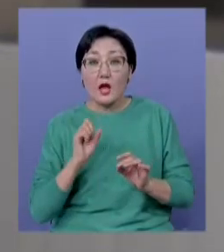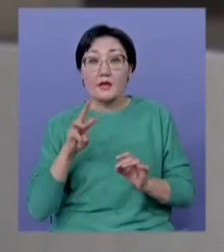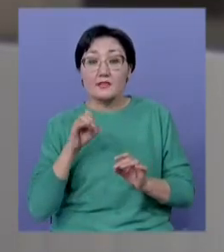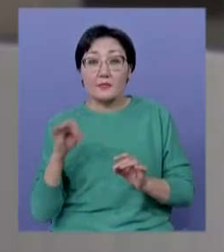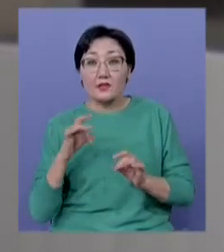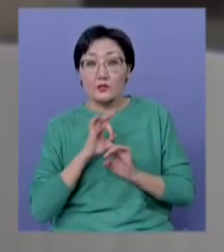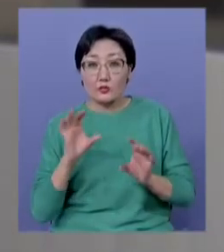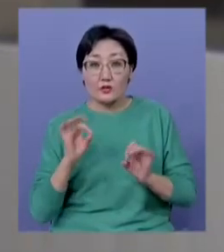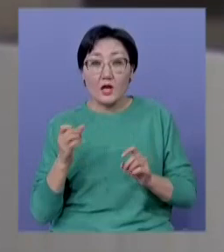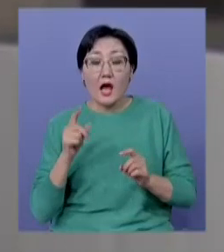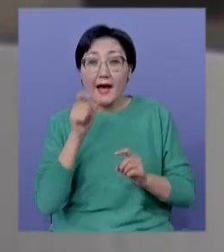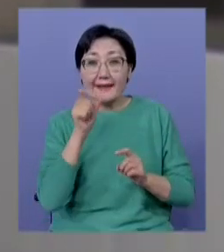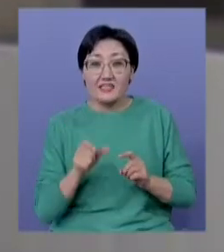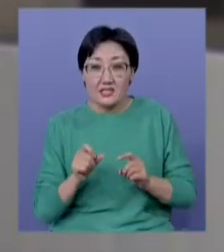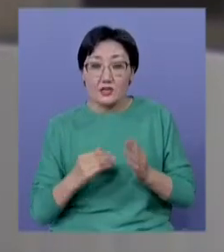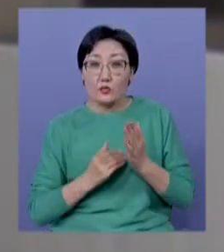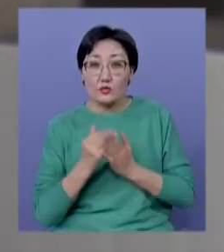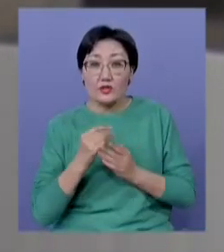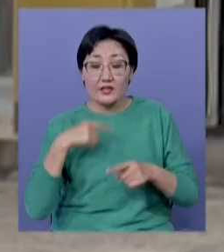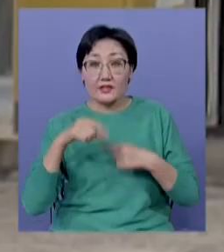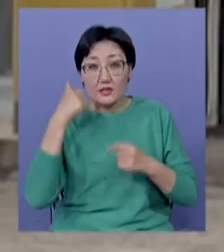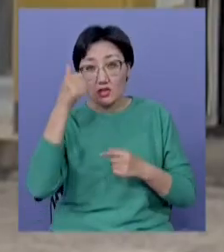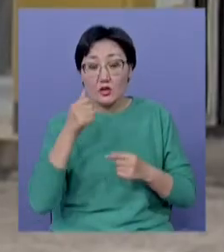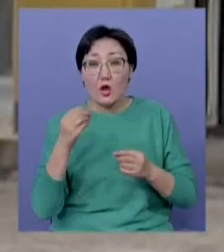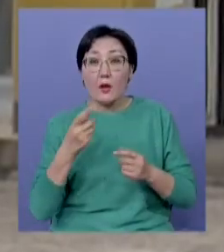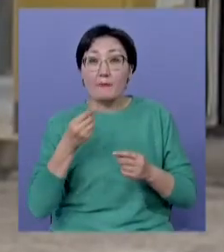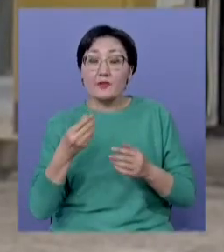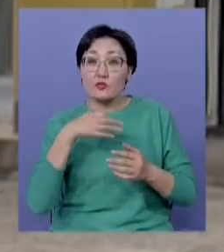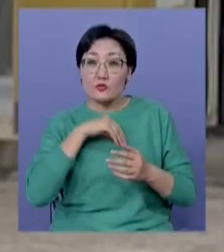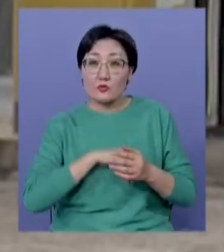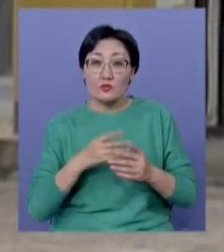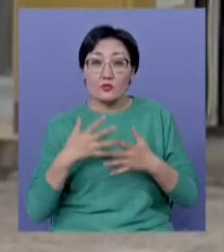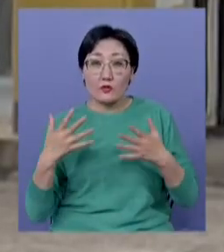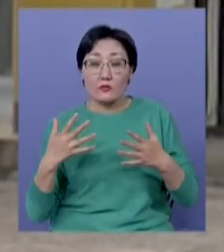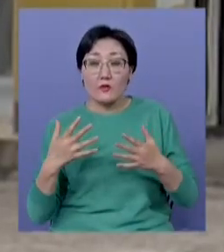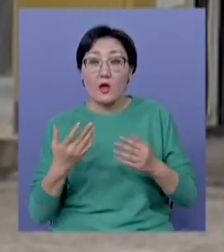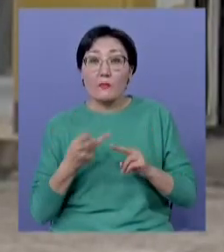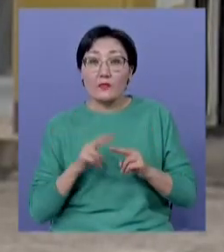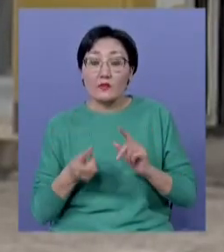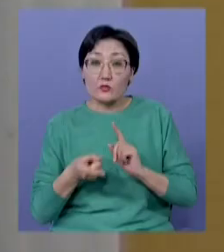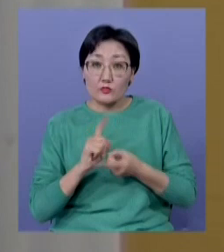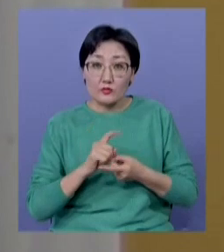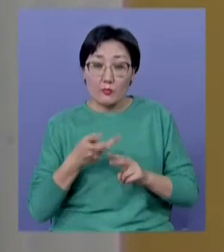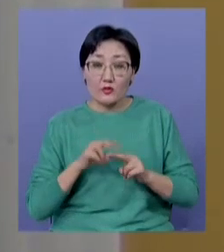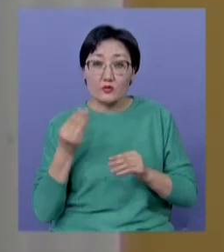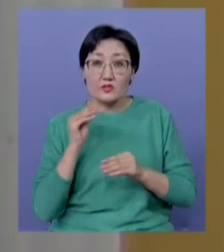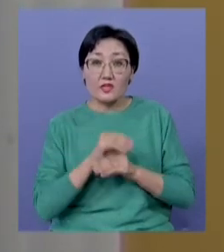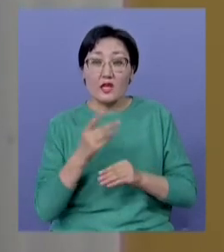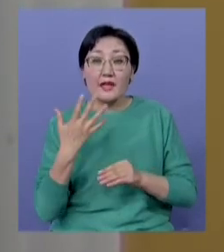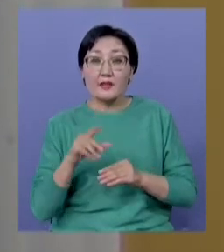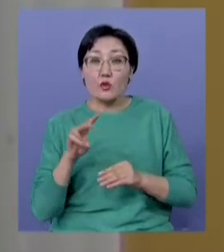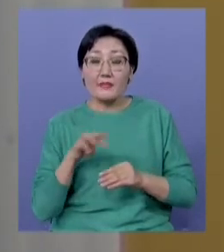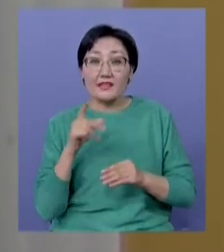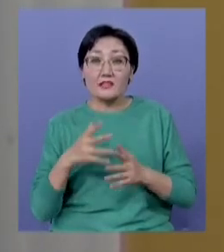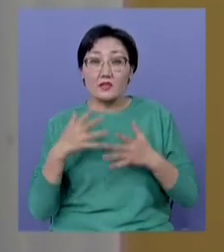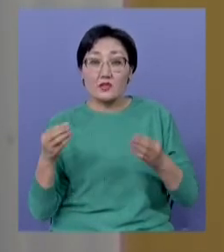Смаиловтың айтуынша, акциздердің өсуі келесі жылы бюджеттің кіріс бөлігінің ұлғаюы факторларының бірі болмақ. Бұл қосымша 50 миллиард теңгеден